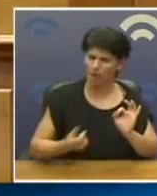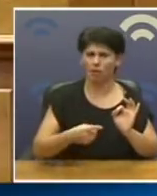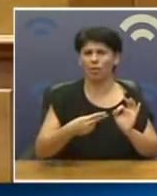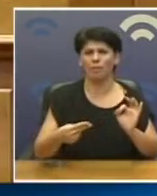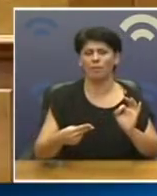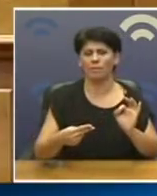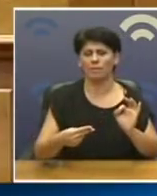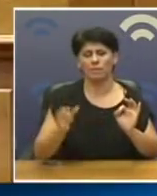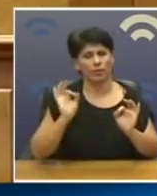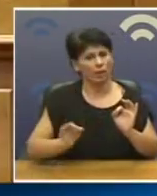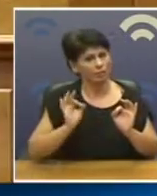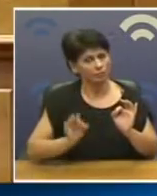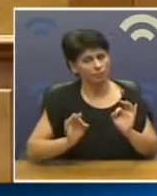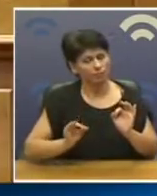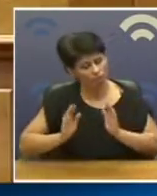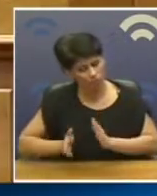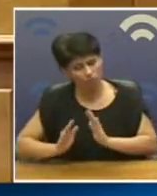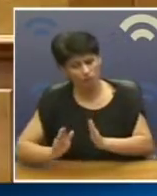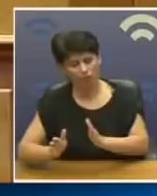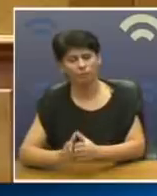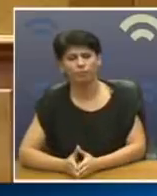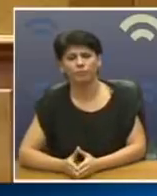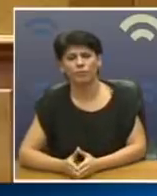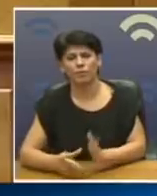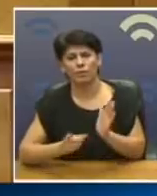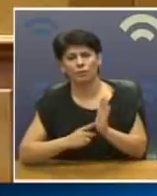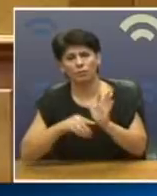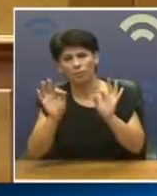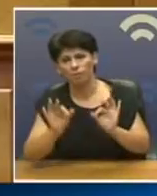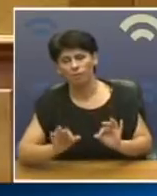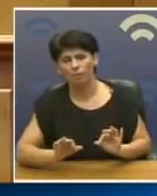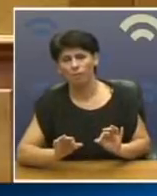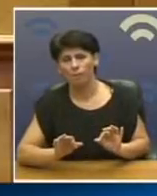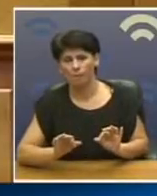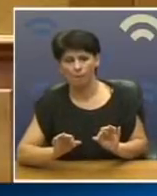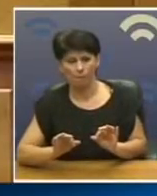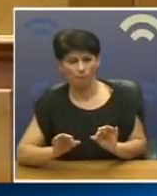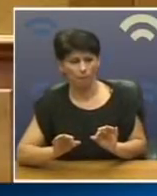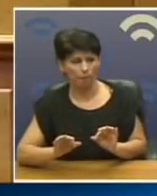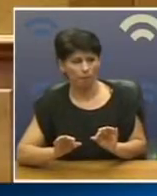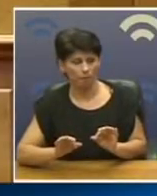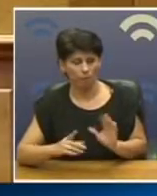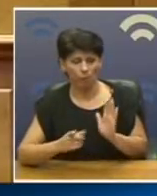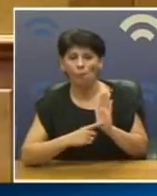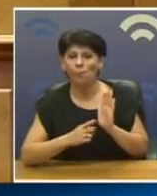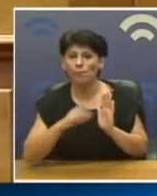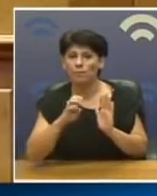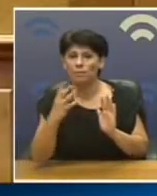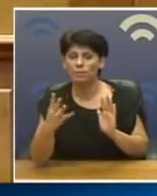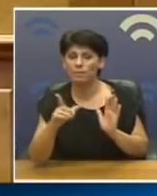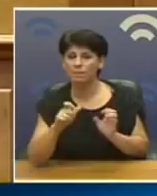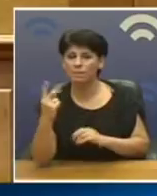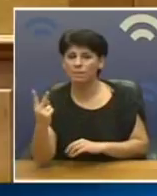βεβαίως προχωρήσαμε σε νομοθετική ρύθμιση και το νόμο 4472